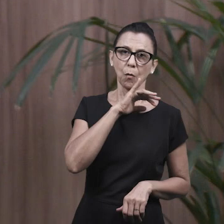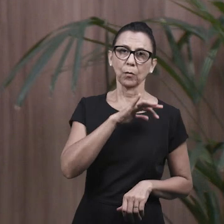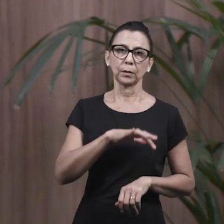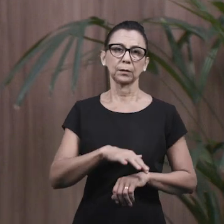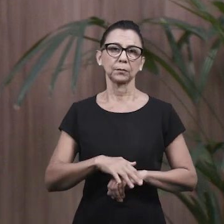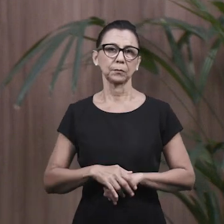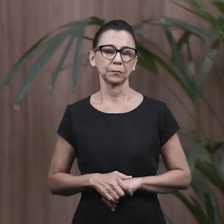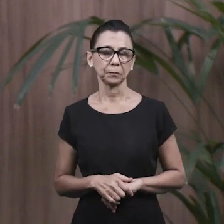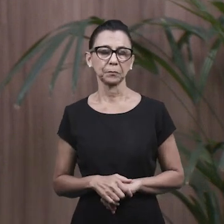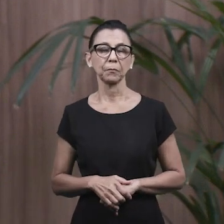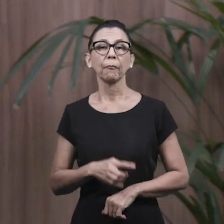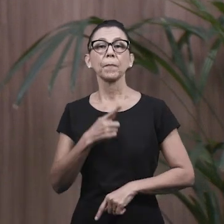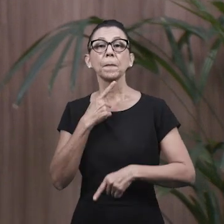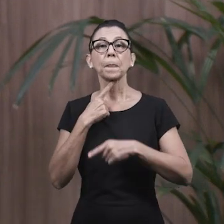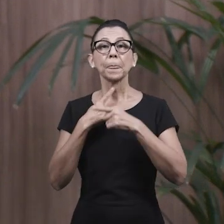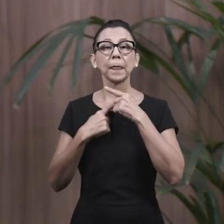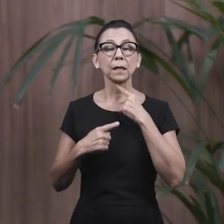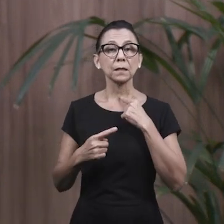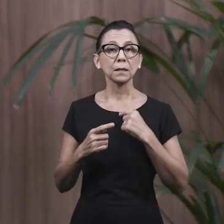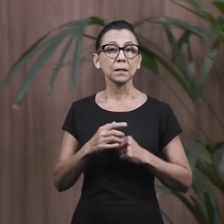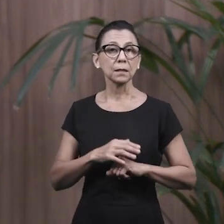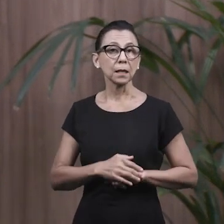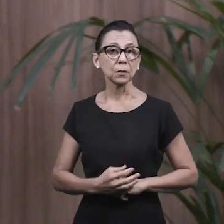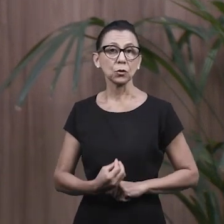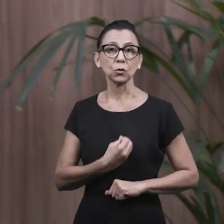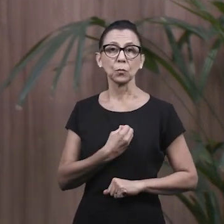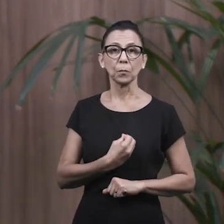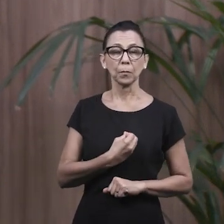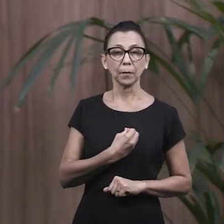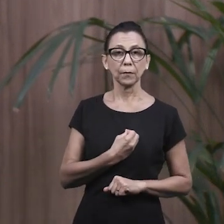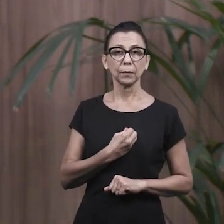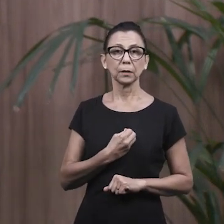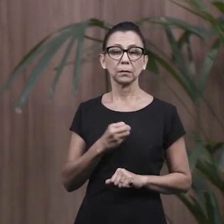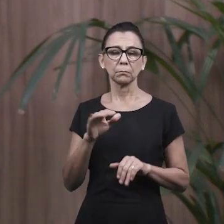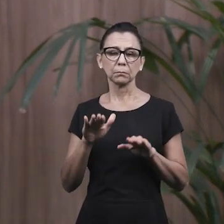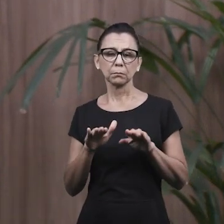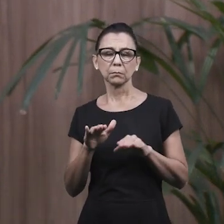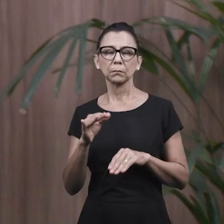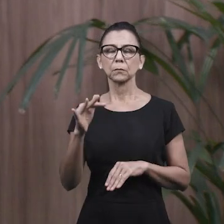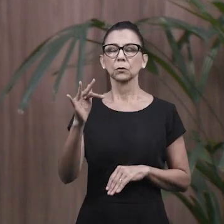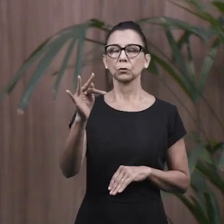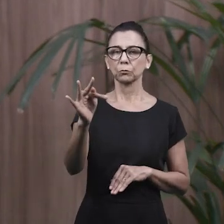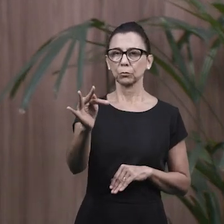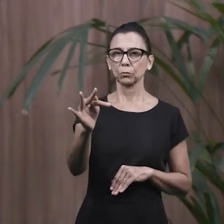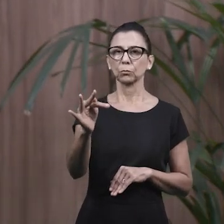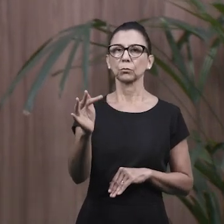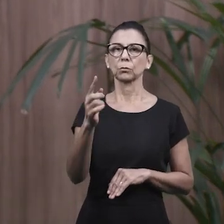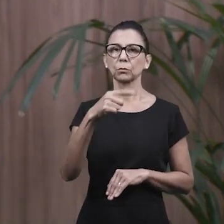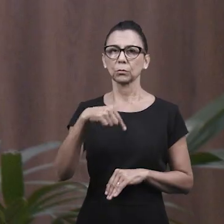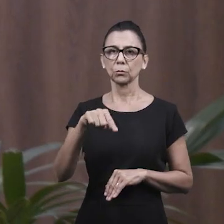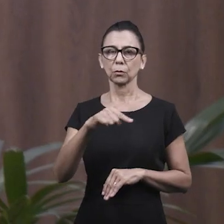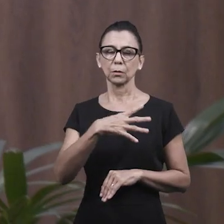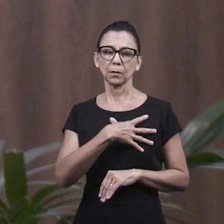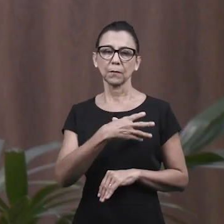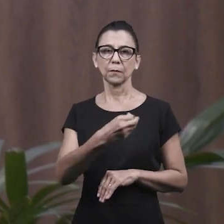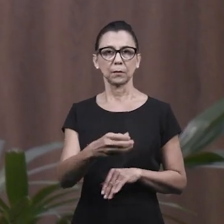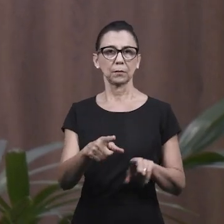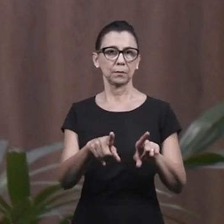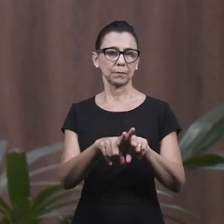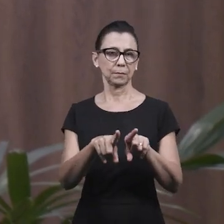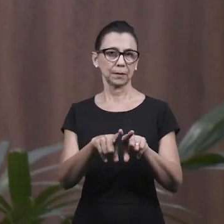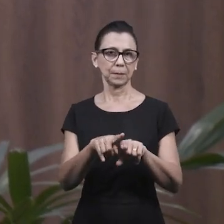le désir de garder une vie équilibrée au futur pour nous et pour nos enfants. Mes